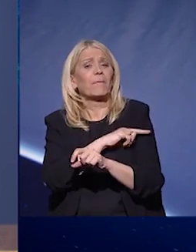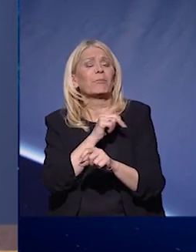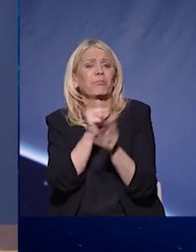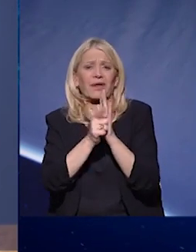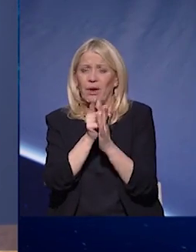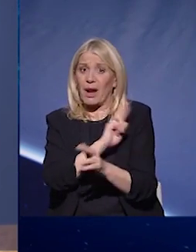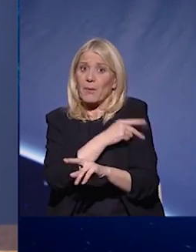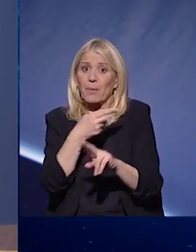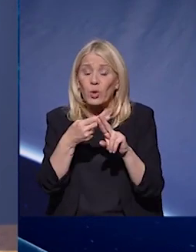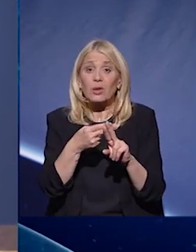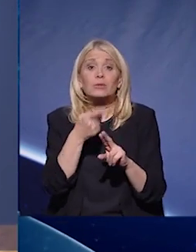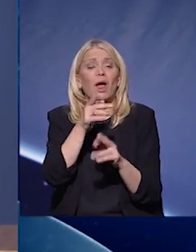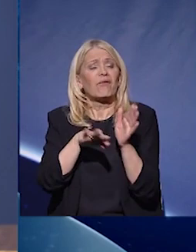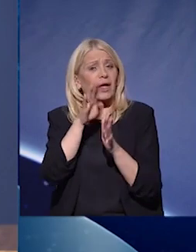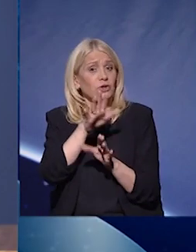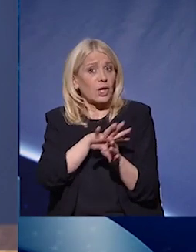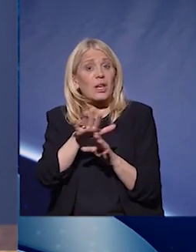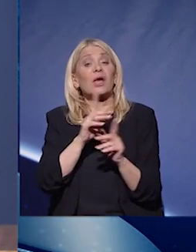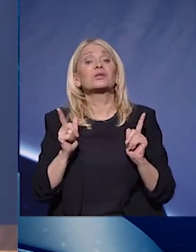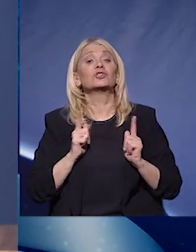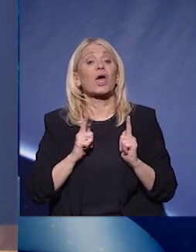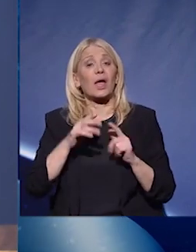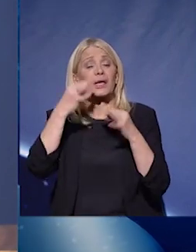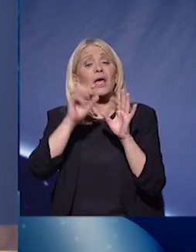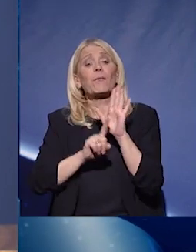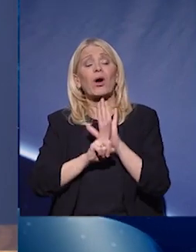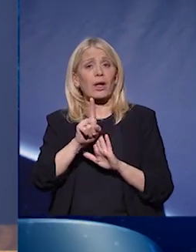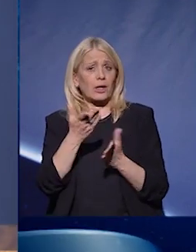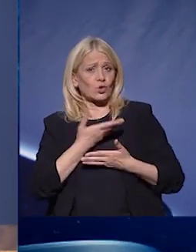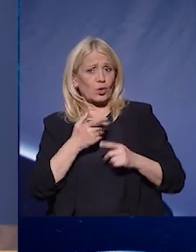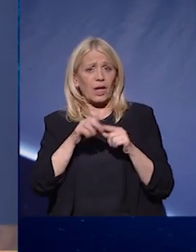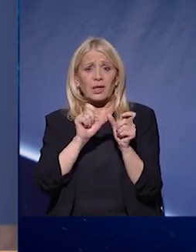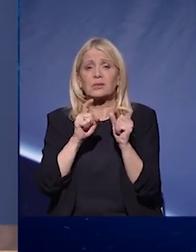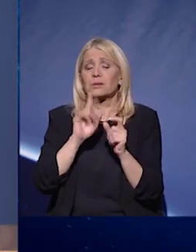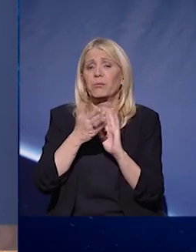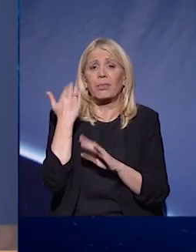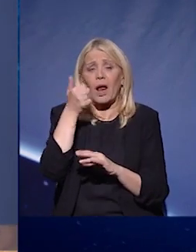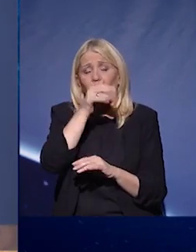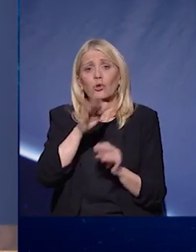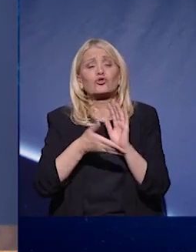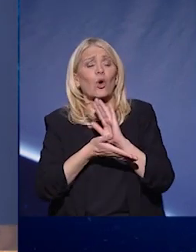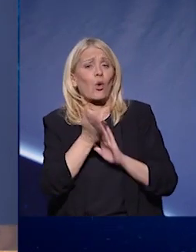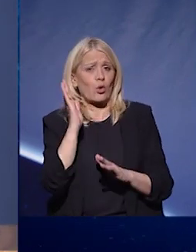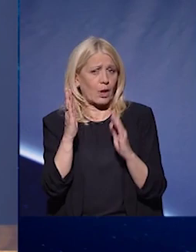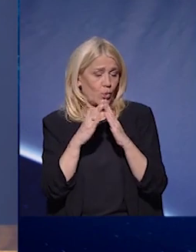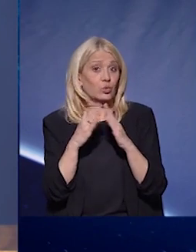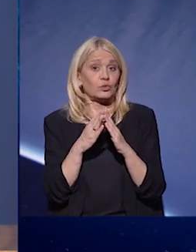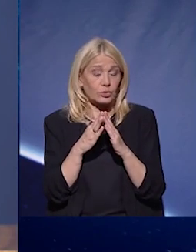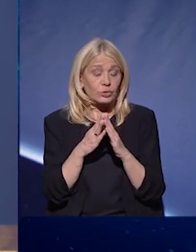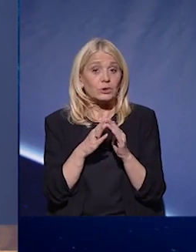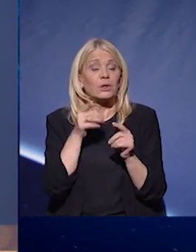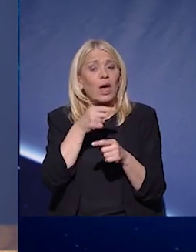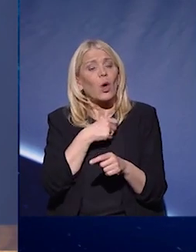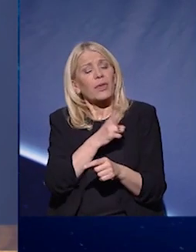bolnicama, jer većina njih čeka samo rezultate testa pre nego što ode kući. Tako da